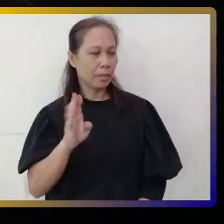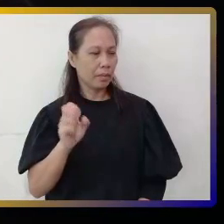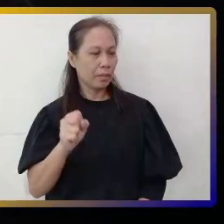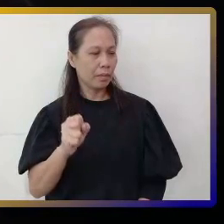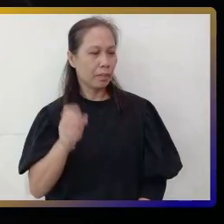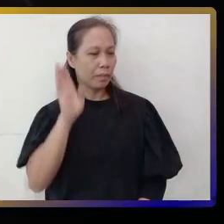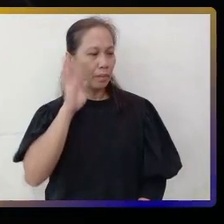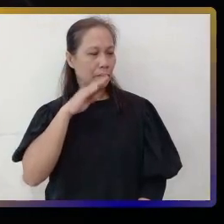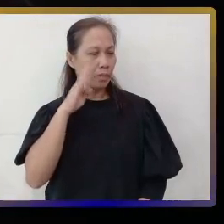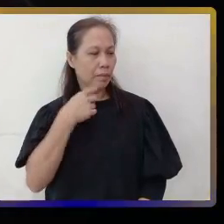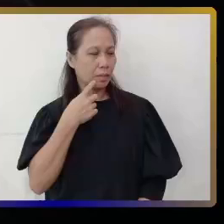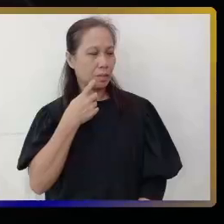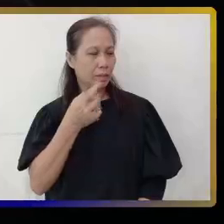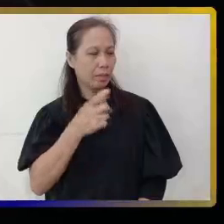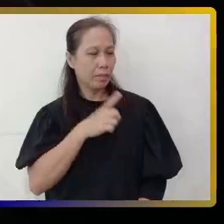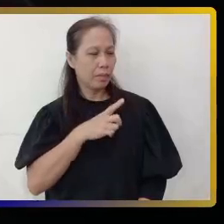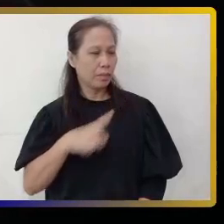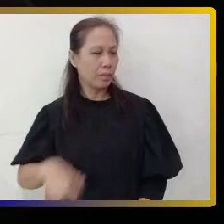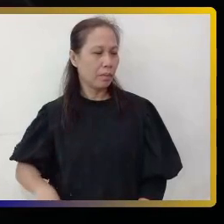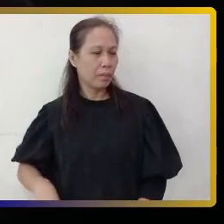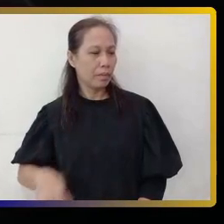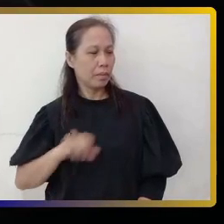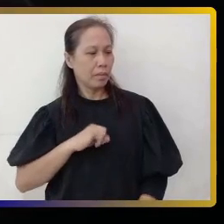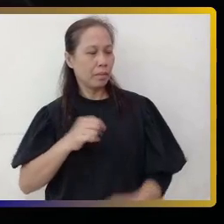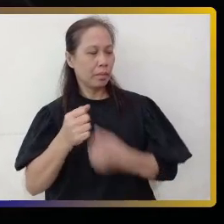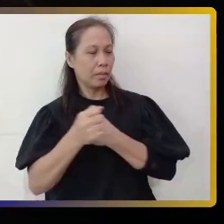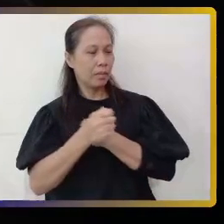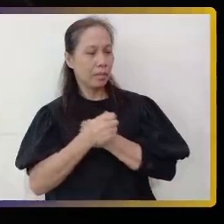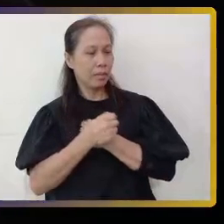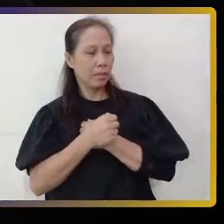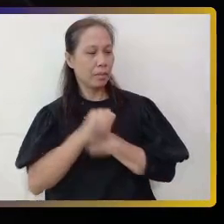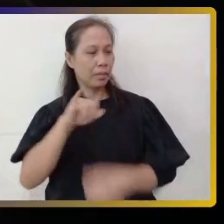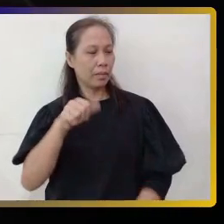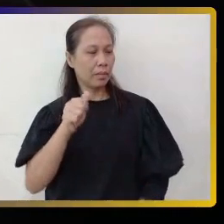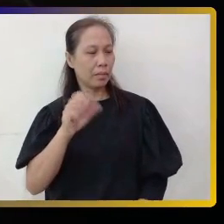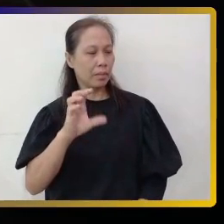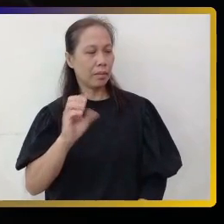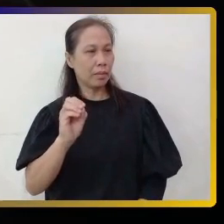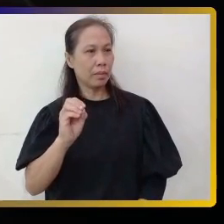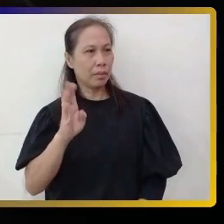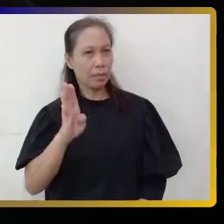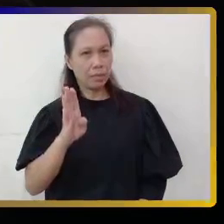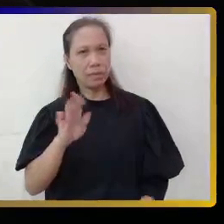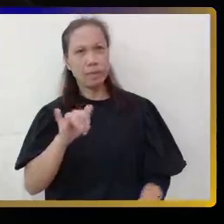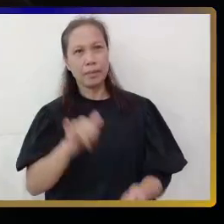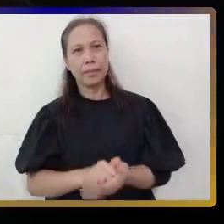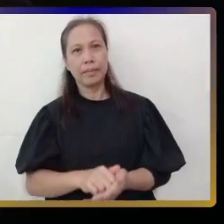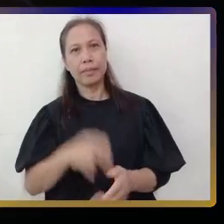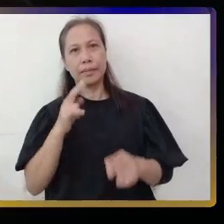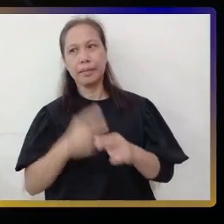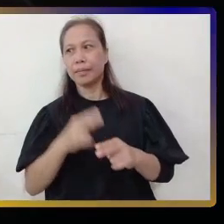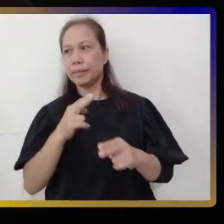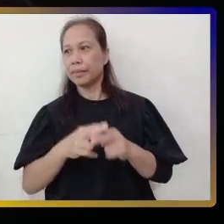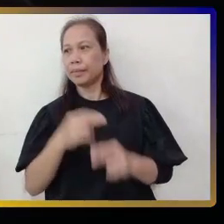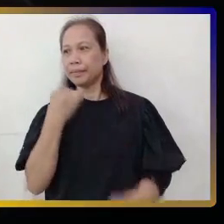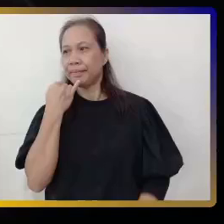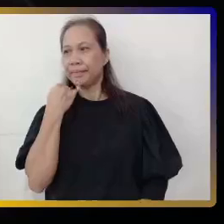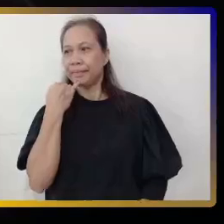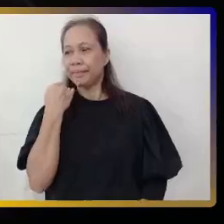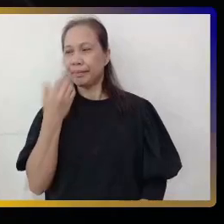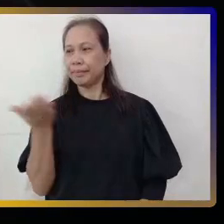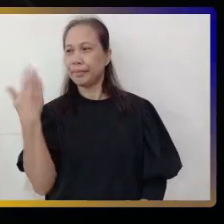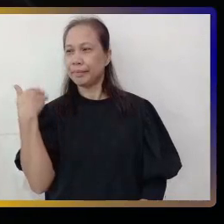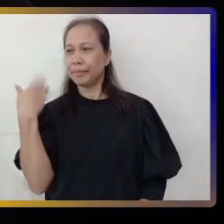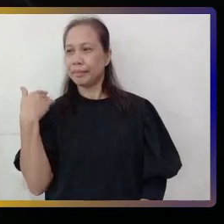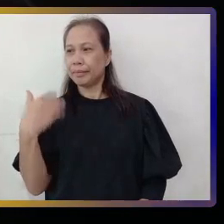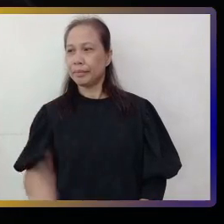I love Jacob Jacob Alam niyo naan yung pangalan ni Israel dati okay